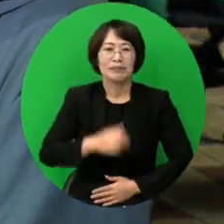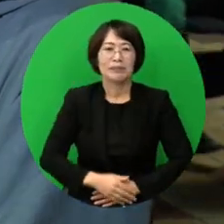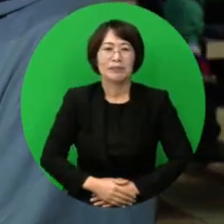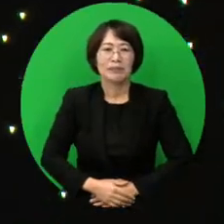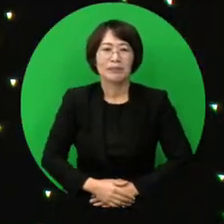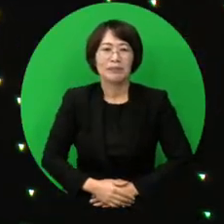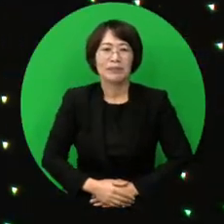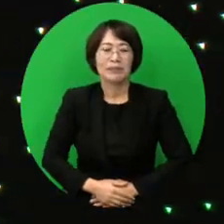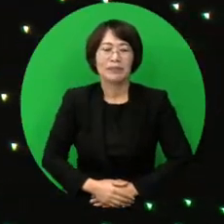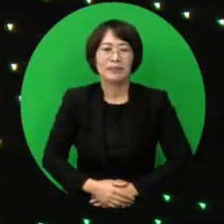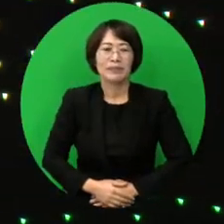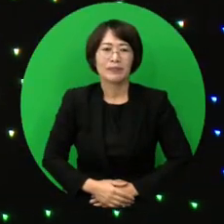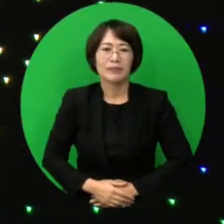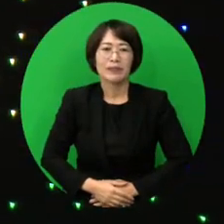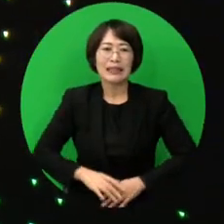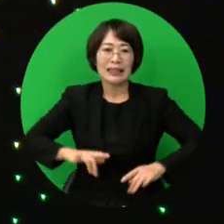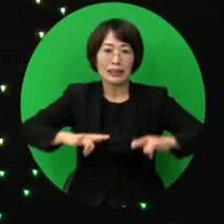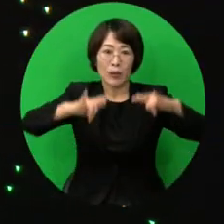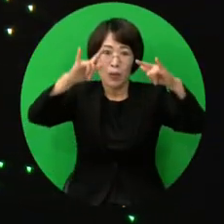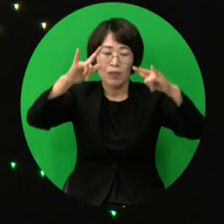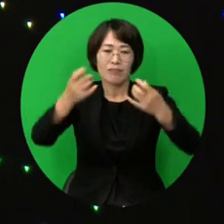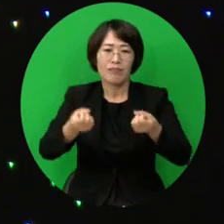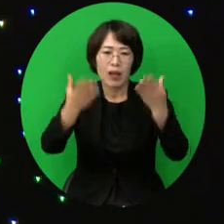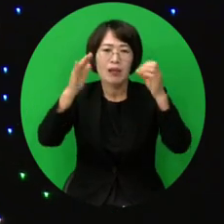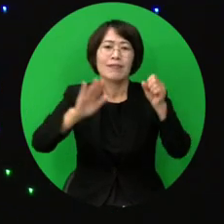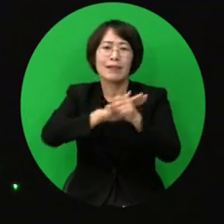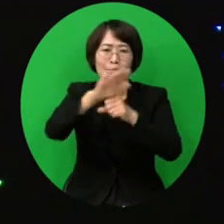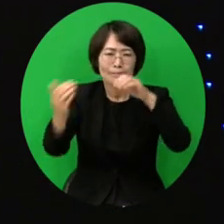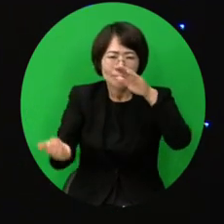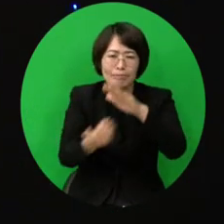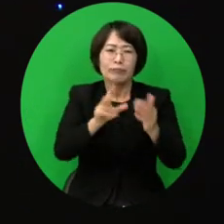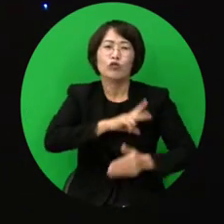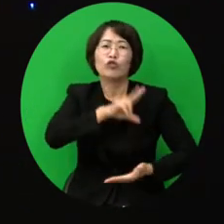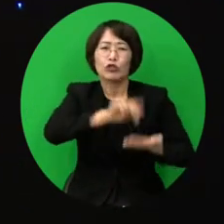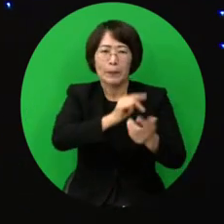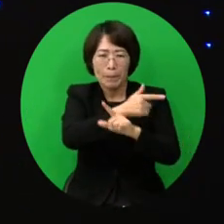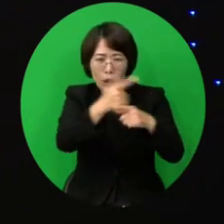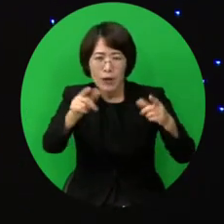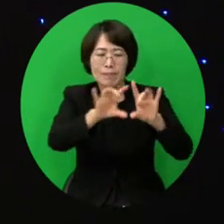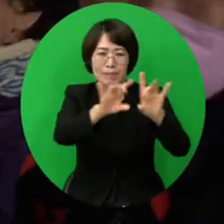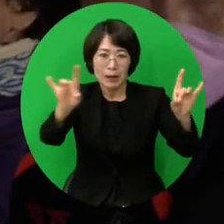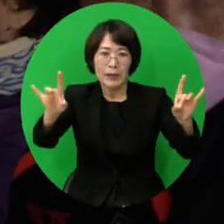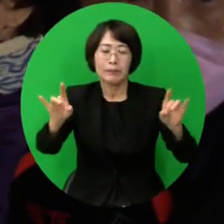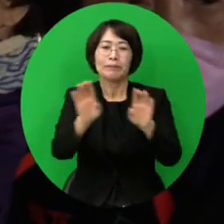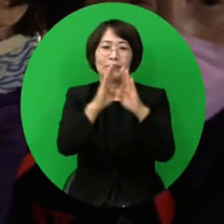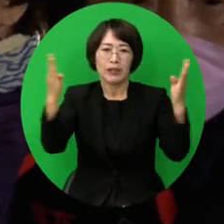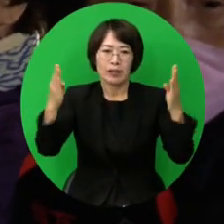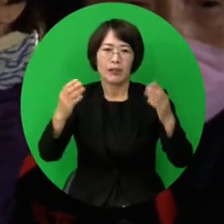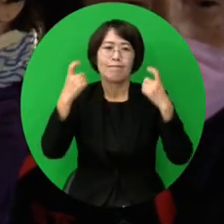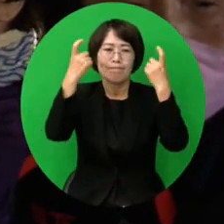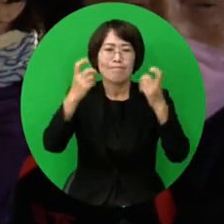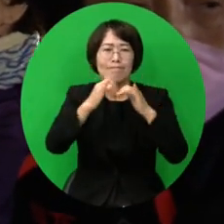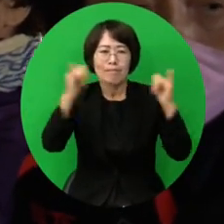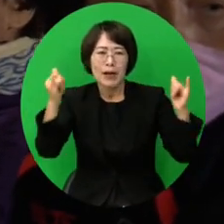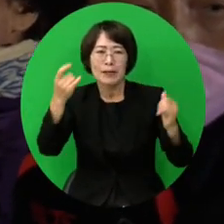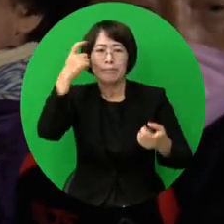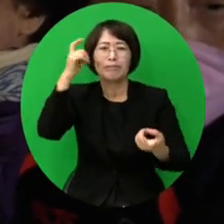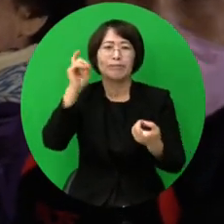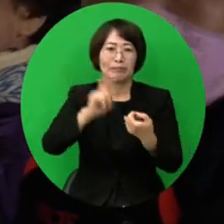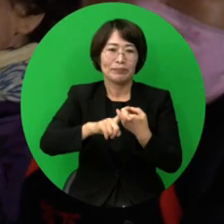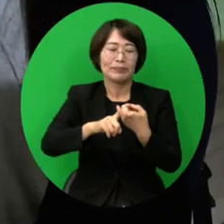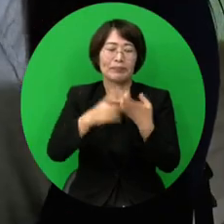같아요. 드론쇼는 사랑의 결실을 비롯해 매번 다른 테마로 진행되며 관람객들의 마음을